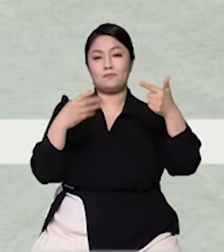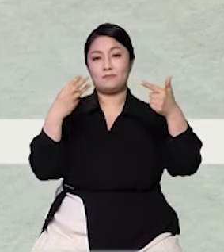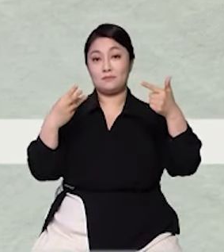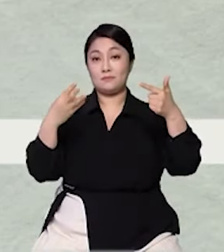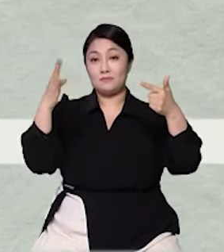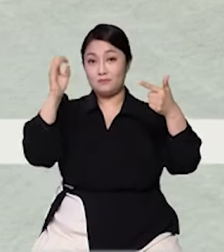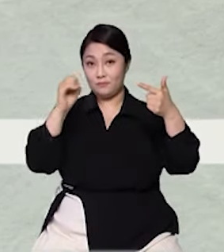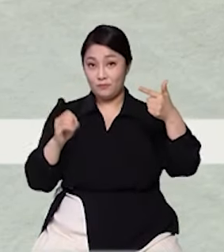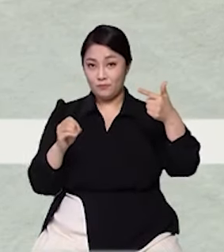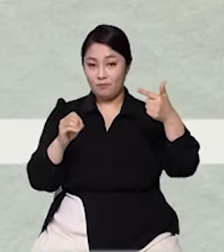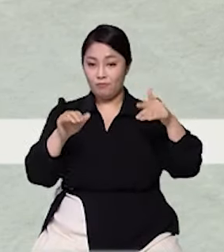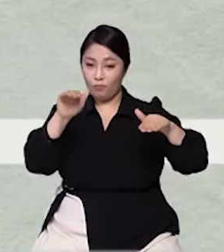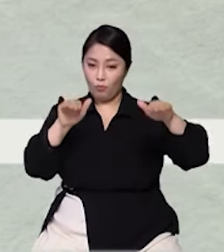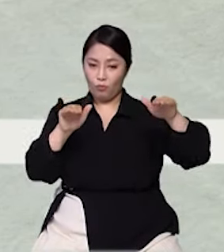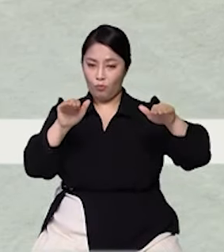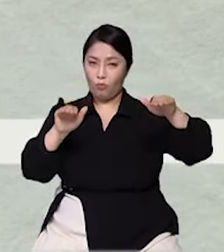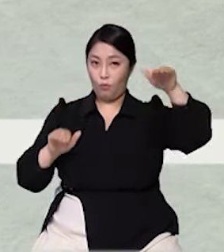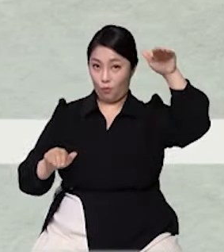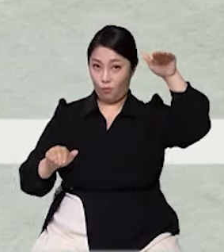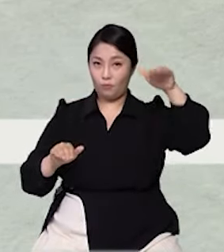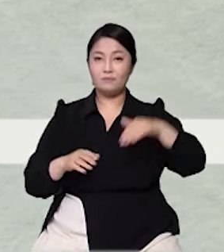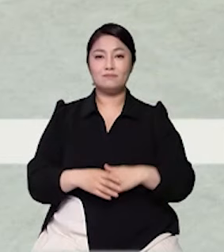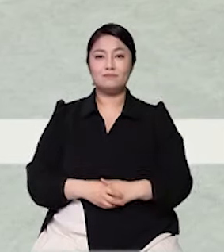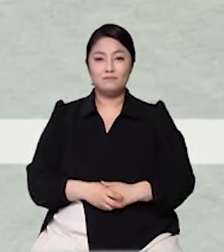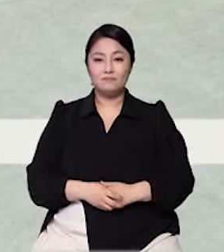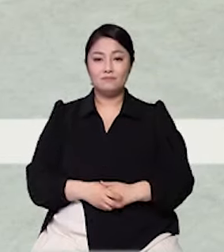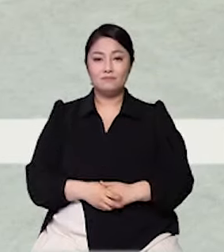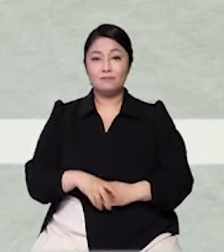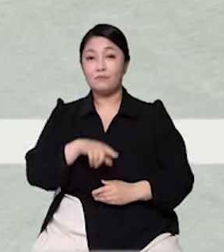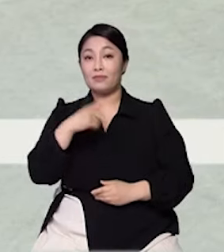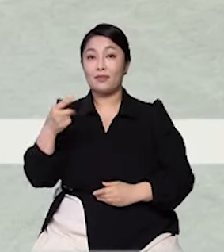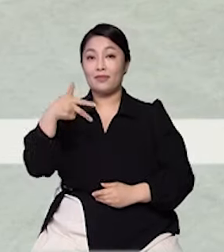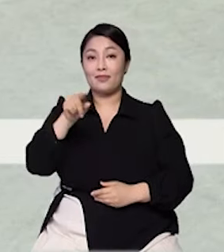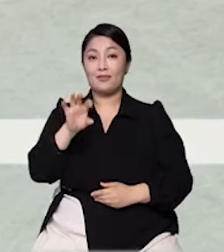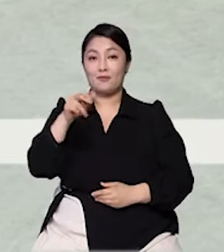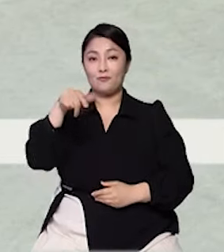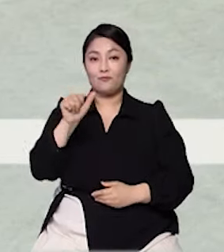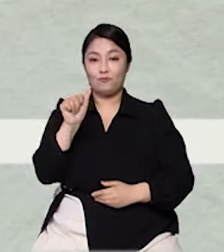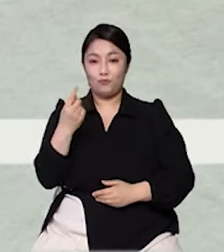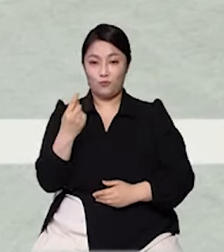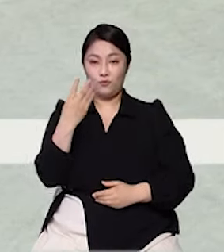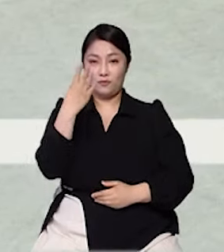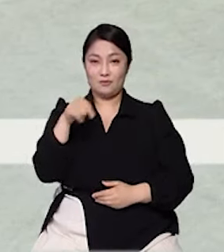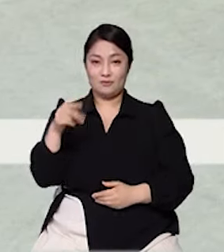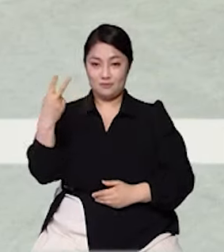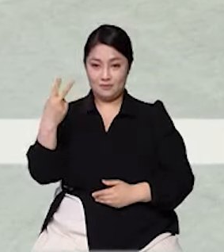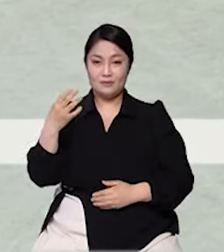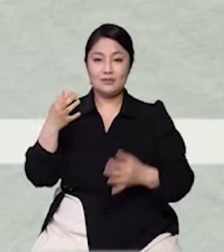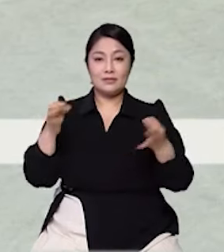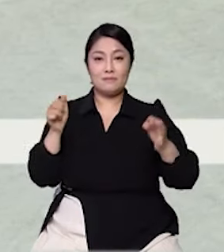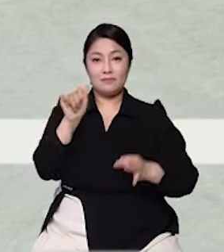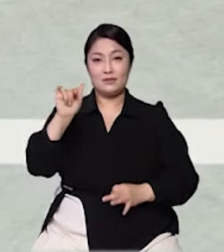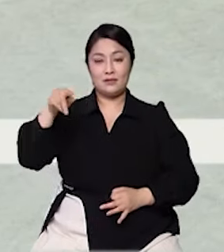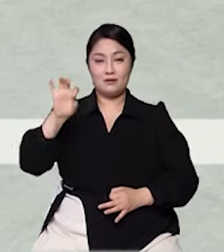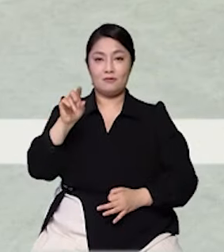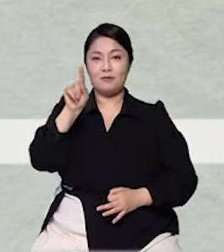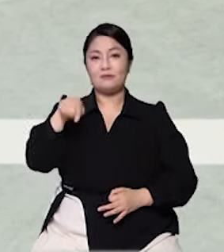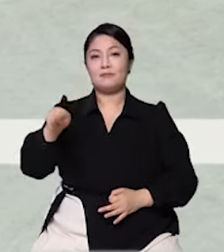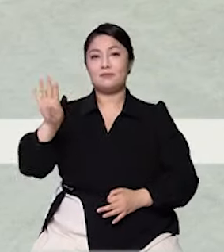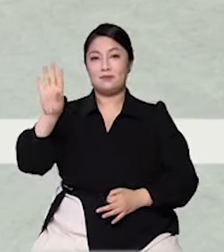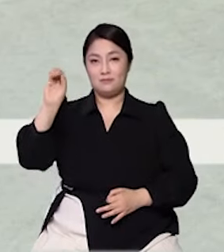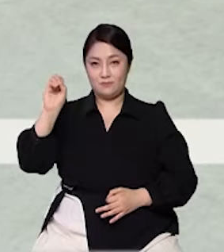포인트 로 오차범위를 넘어졌습니다 이어 정준호 변호사 4.2% 김혜경 남부대 초빙교수